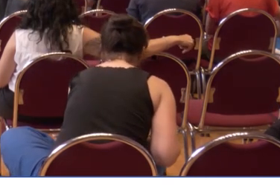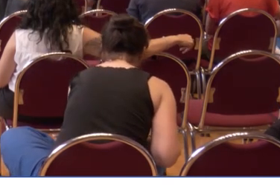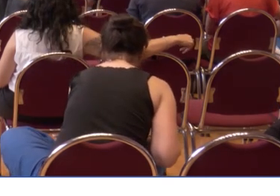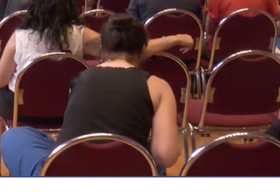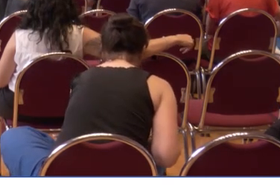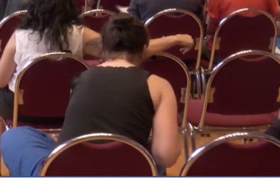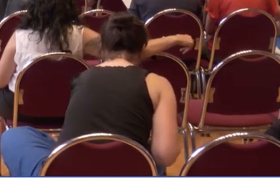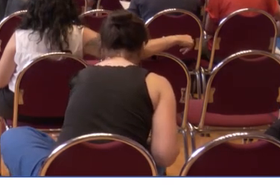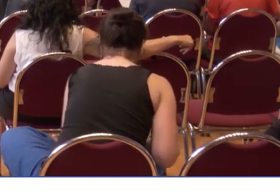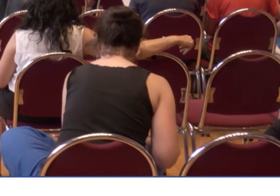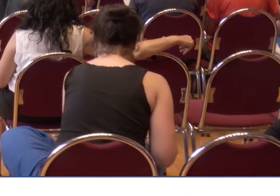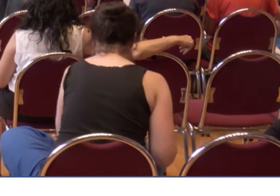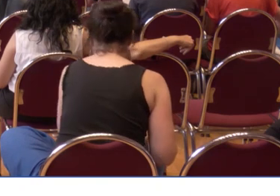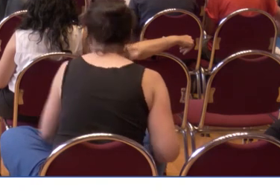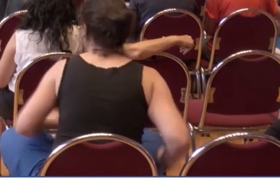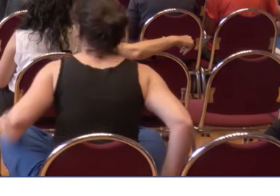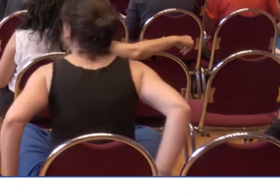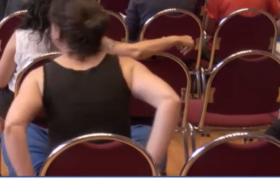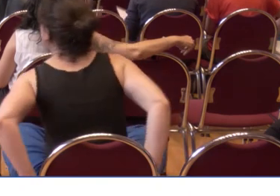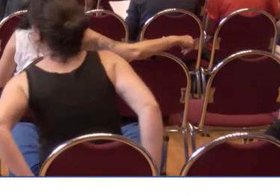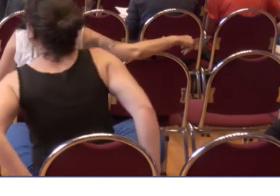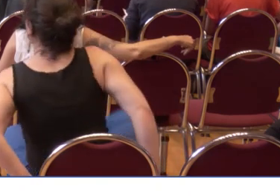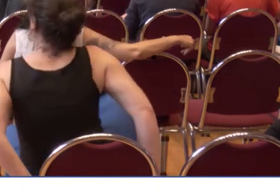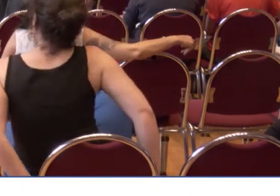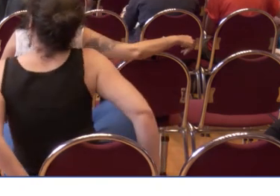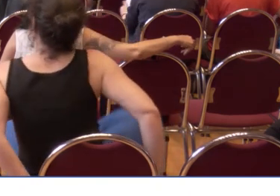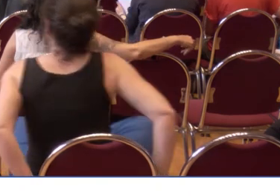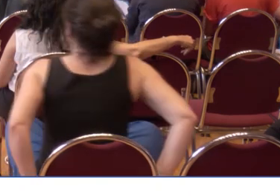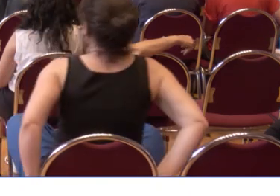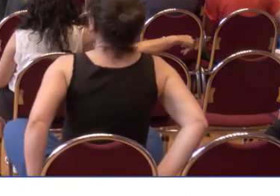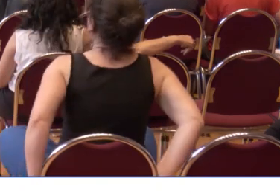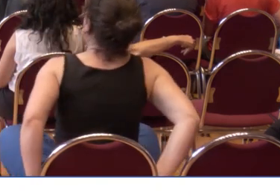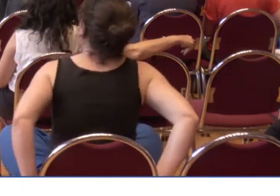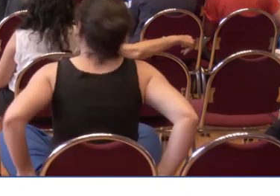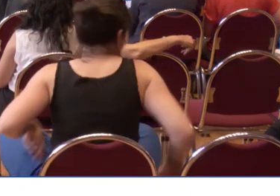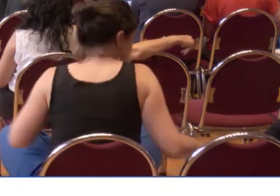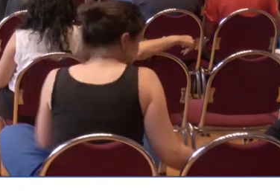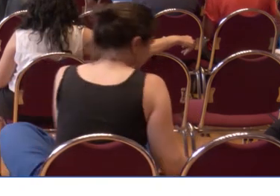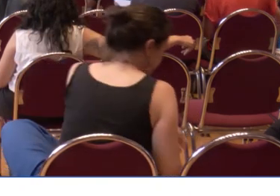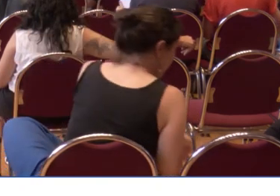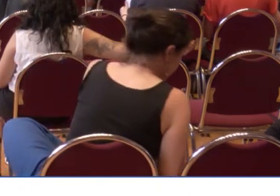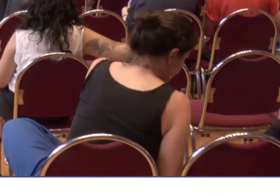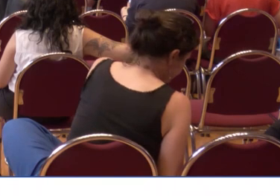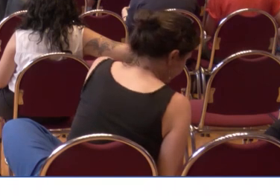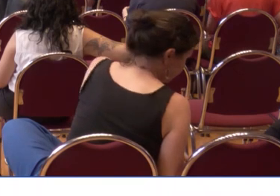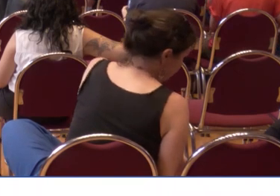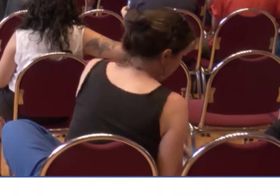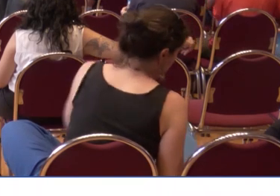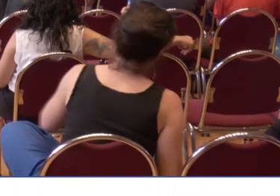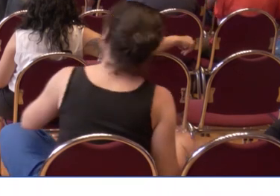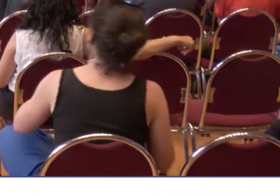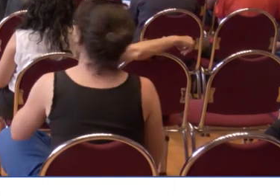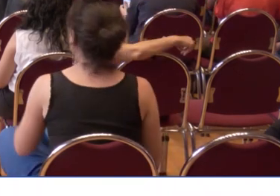für die Eingliederungshilfe nach Sozialgesetzbuch 9 aktuell für begleitete Elternschaft und